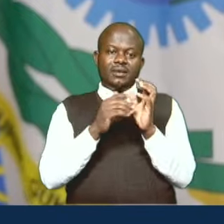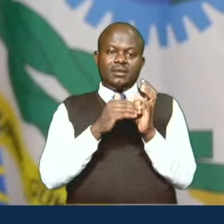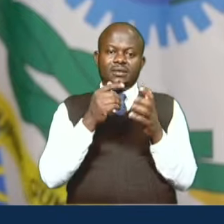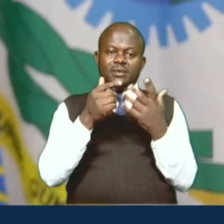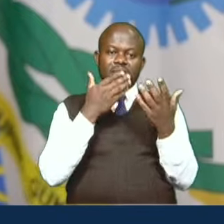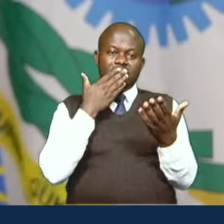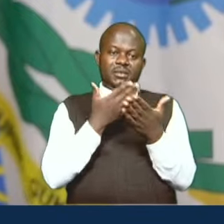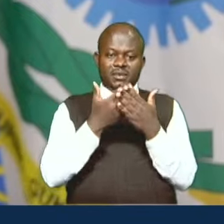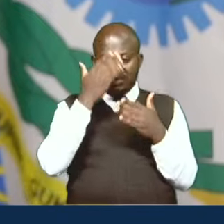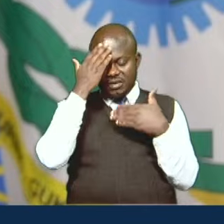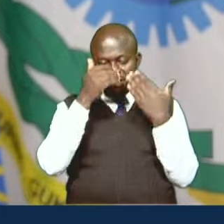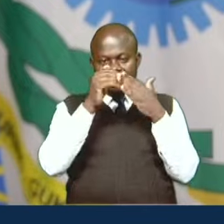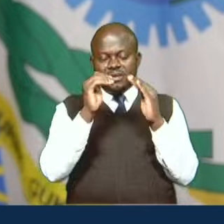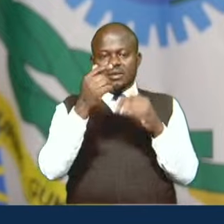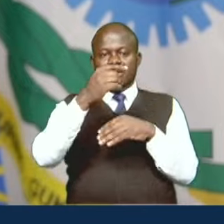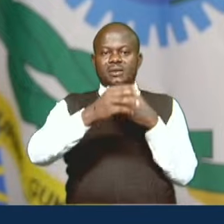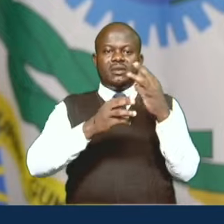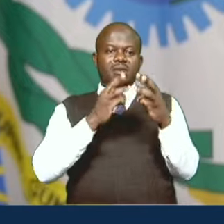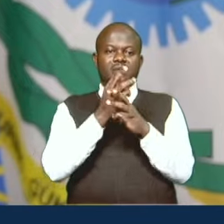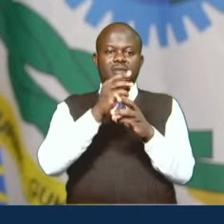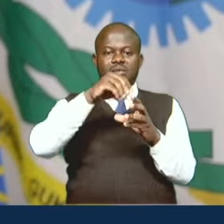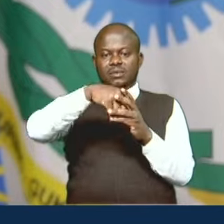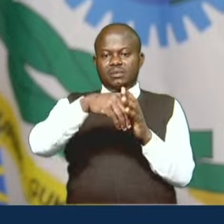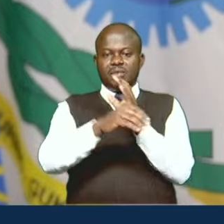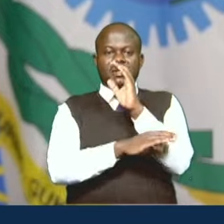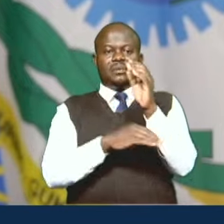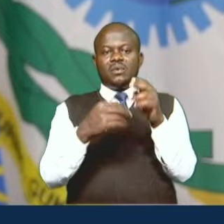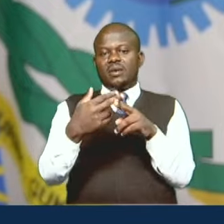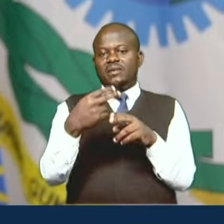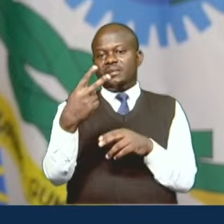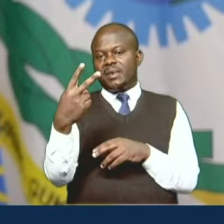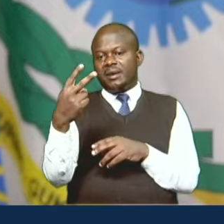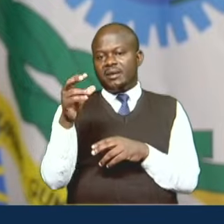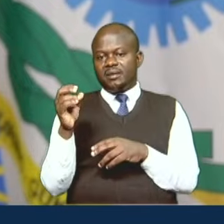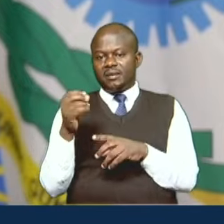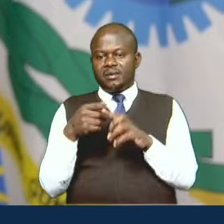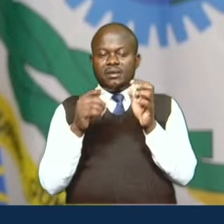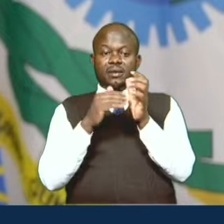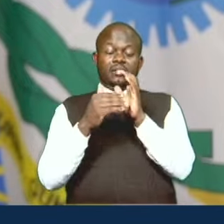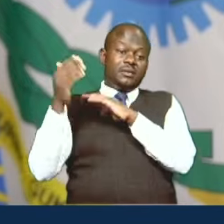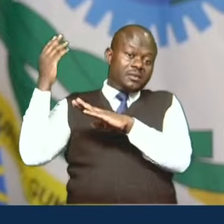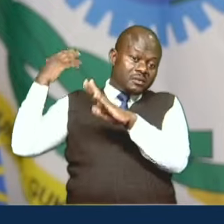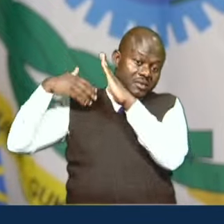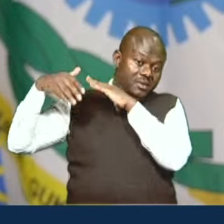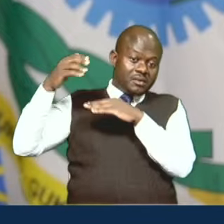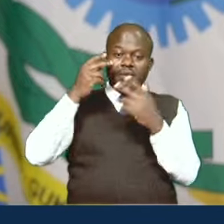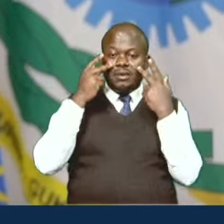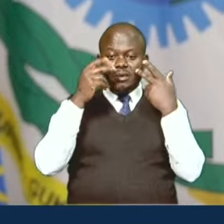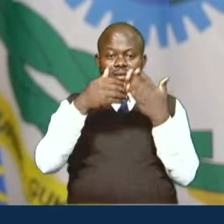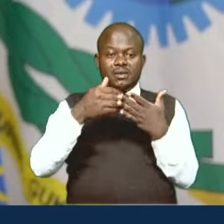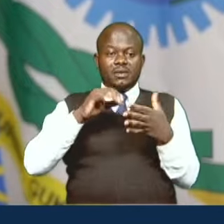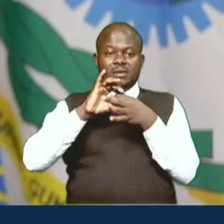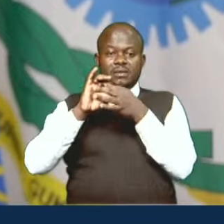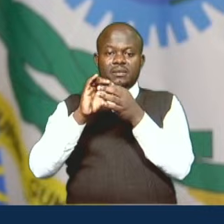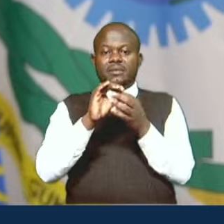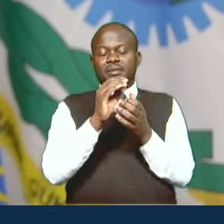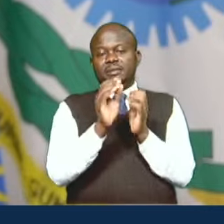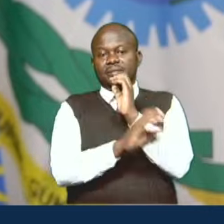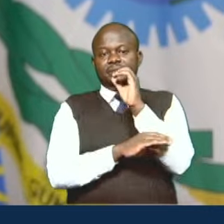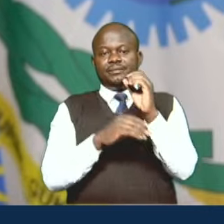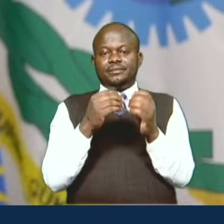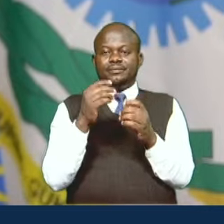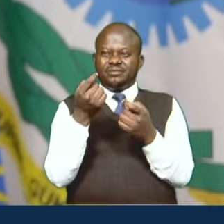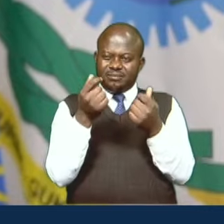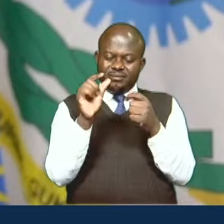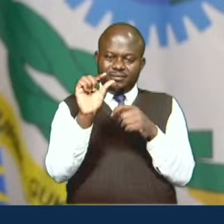kuko iyi si turimo igizwe n'ibihugu hafi 200 kandi kera wasanga tugirana umubano n'ibihugu bimwe gusa. Rero ni